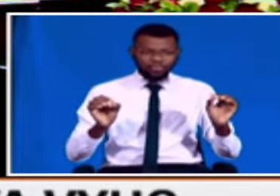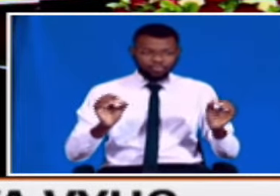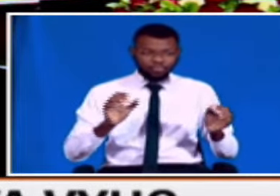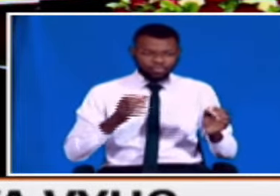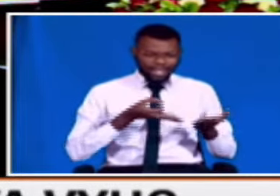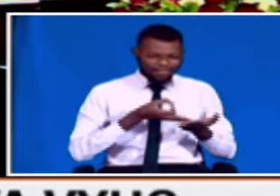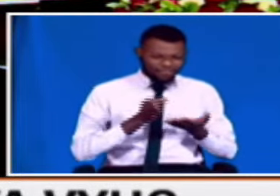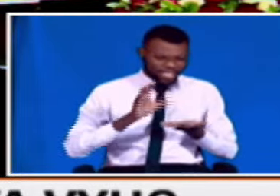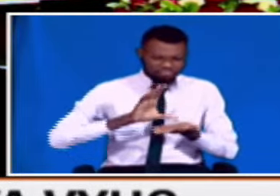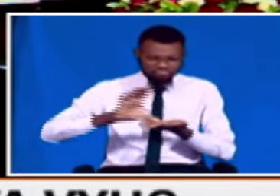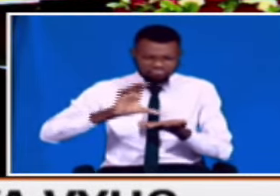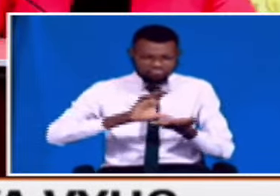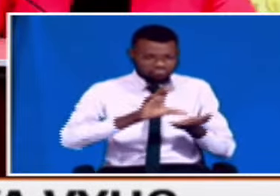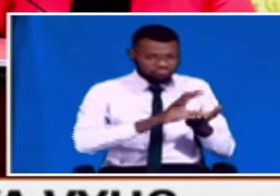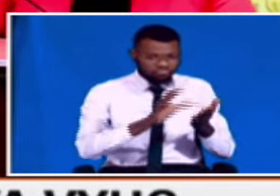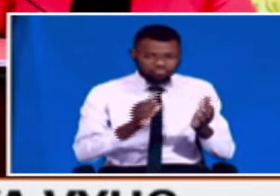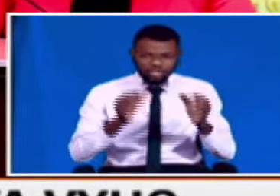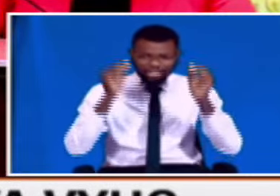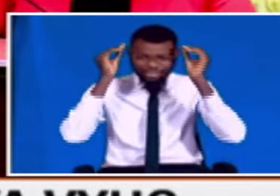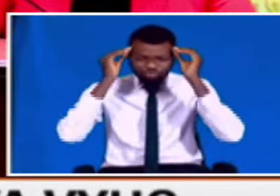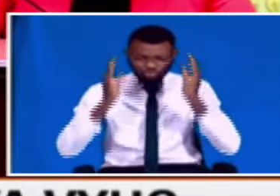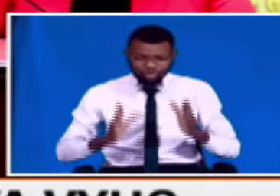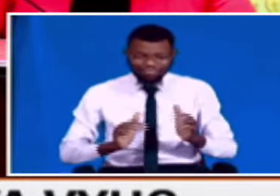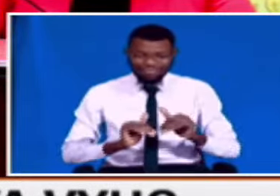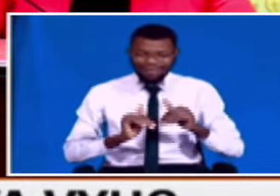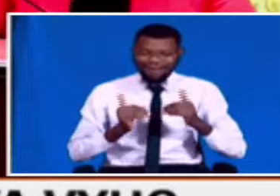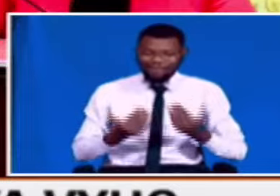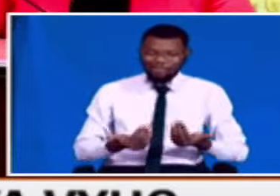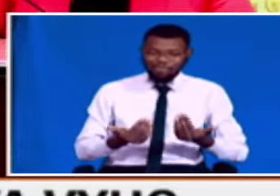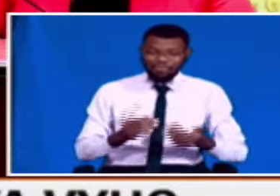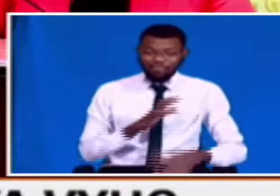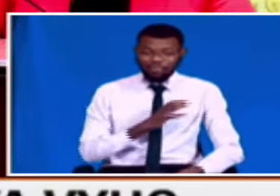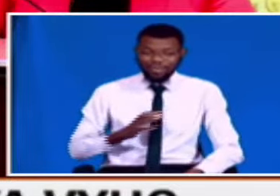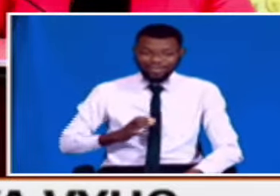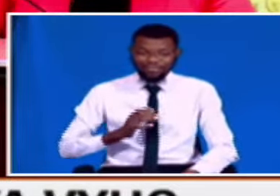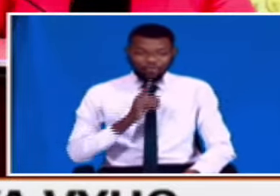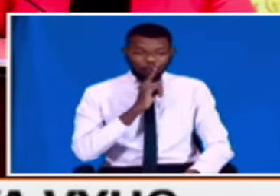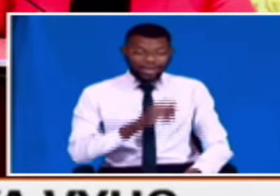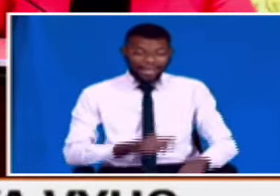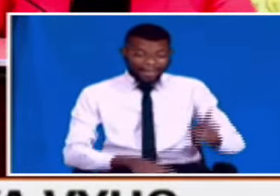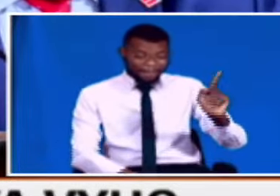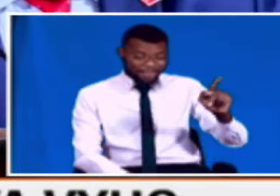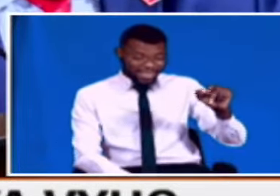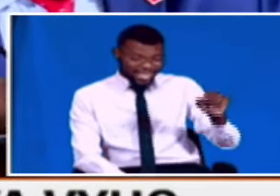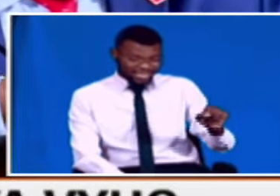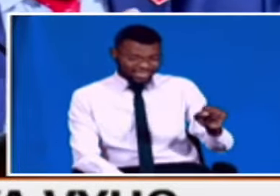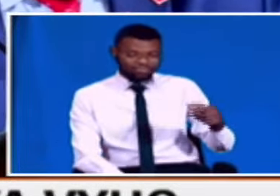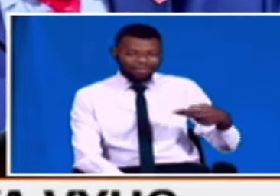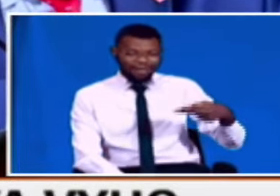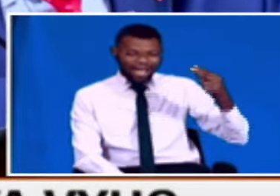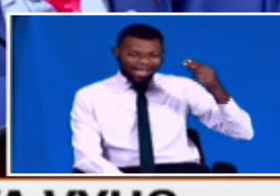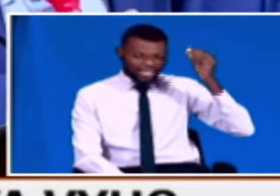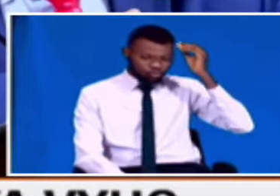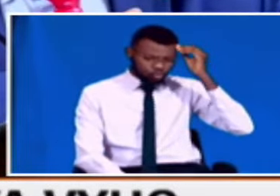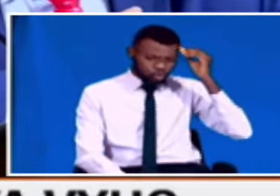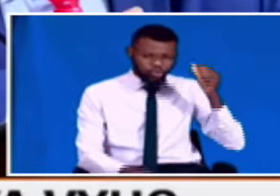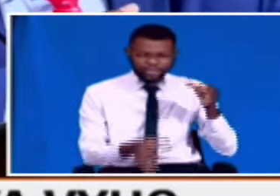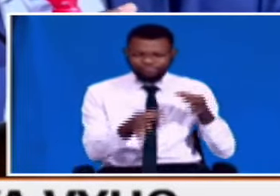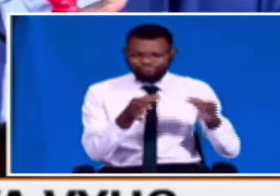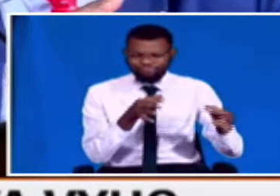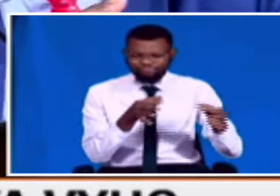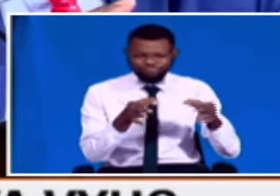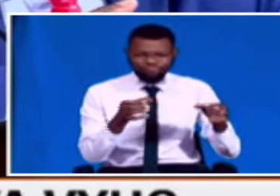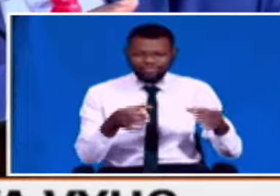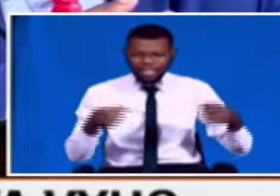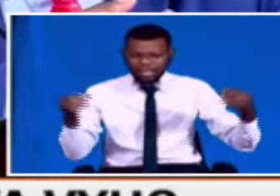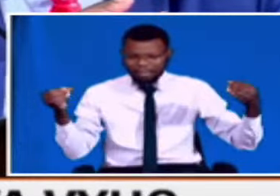karo kinavyotolewa kwa wanafunzi. Kamati hiyo ilimuagiza katibu katika wizara ya elimu ya juu kutoa ufafanuzi wa kina zaidi